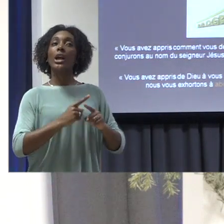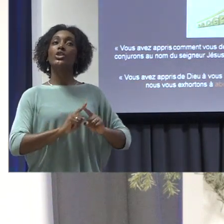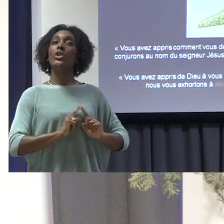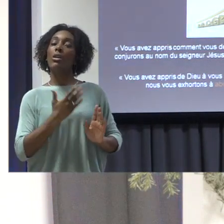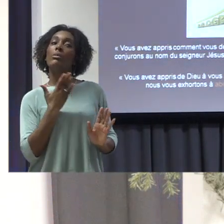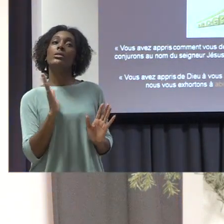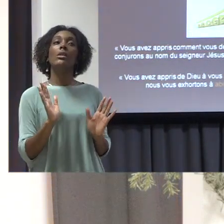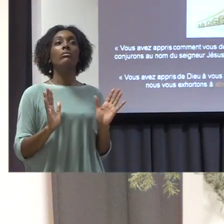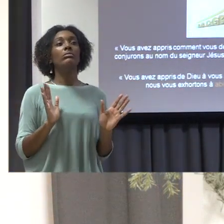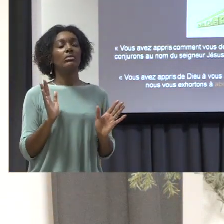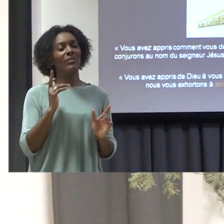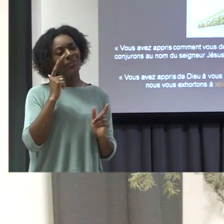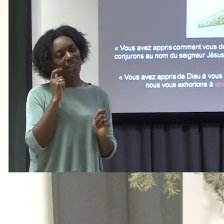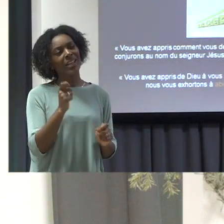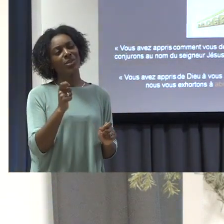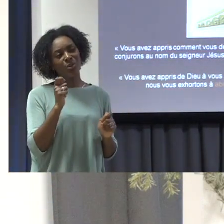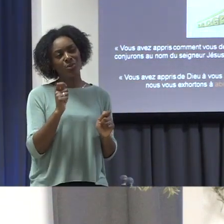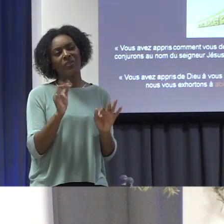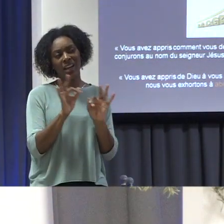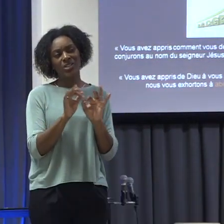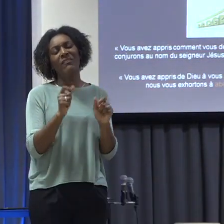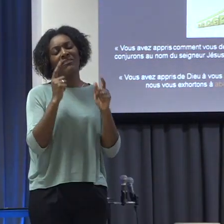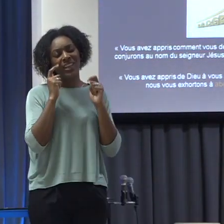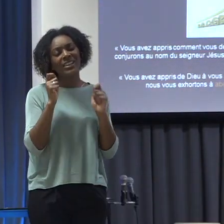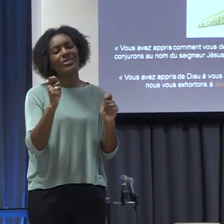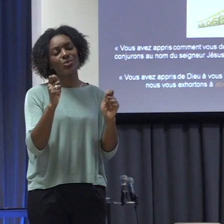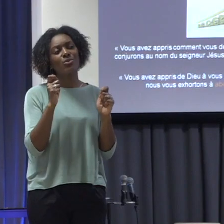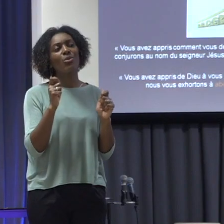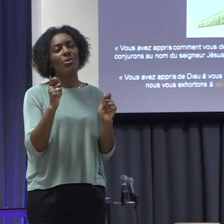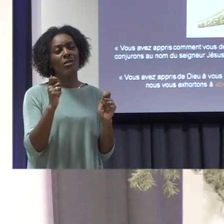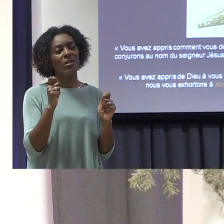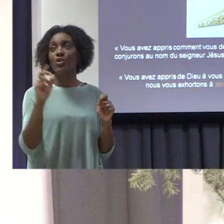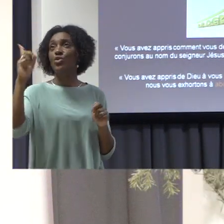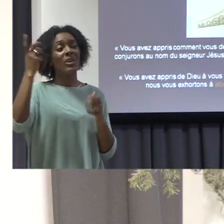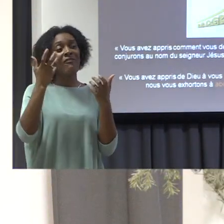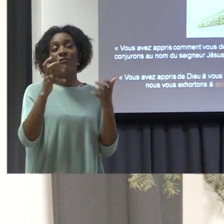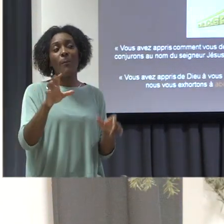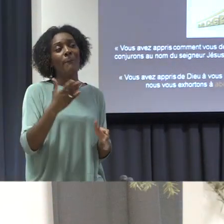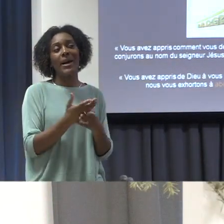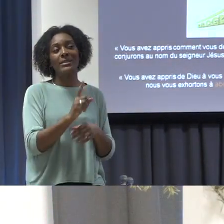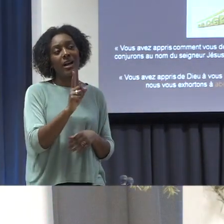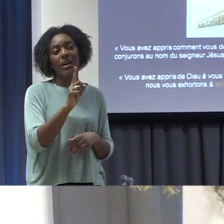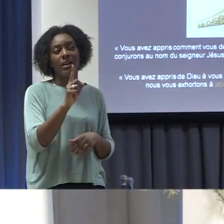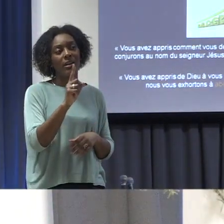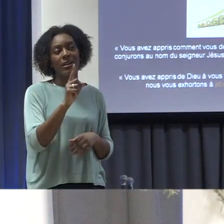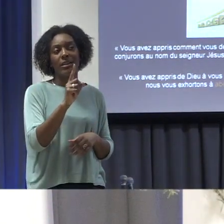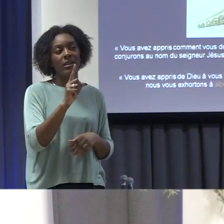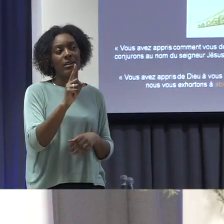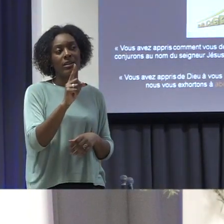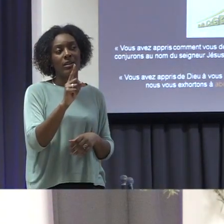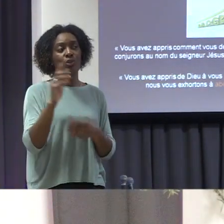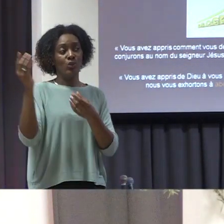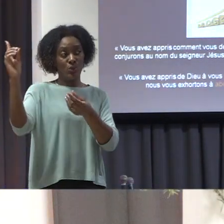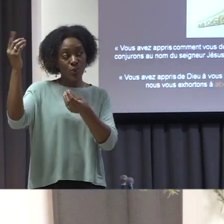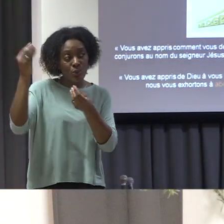cible. Prenons garde, frères et sœurs, parce que ce n'est pas la volonté de Dieu pour nos vies. Dieu nous donne sa